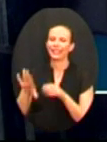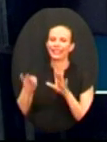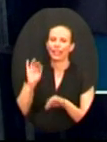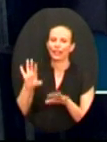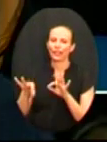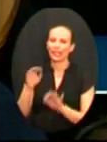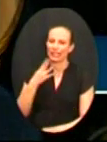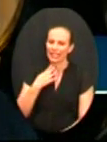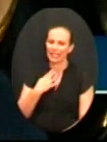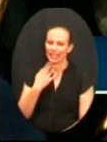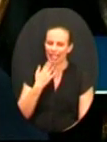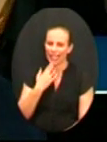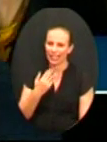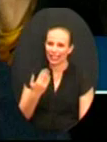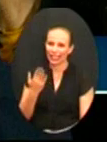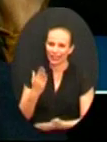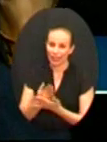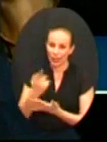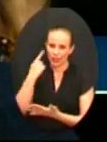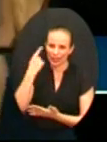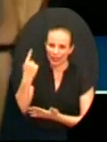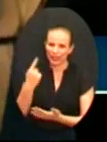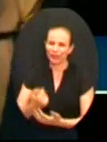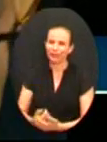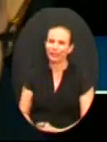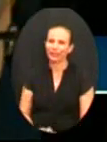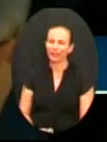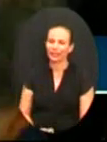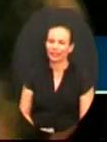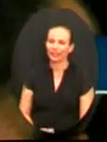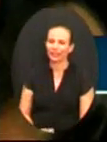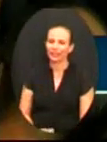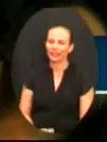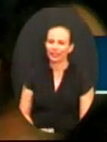זה אנחנו יודעים, אבל...